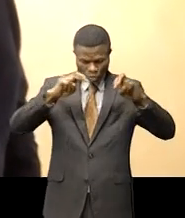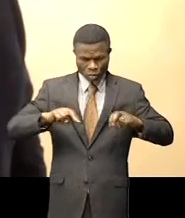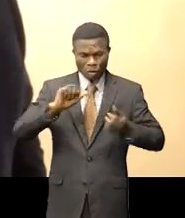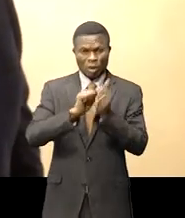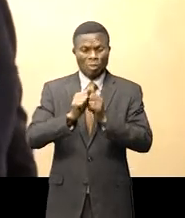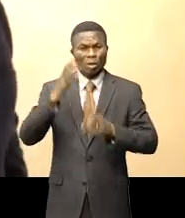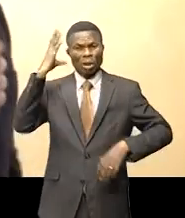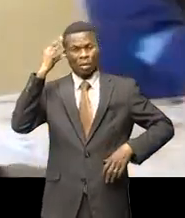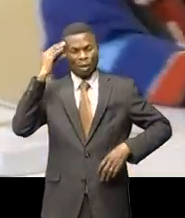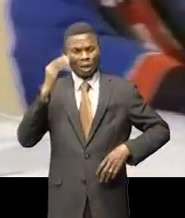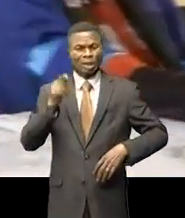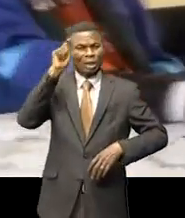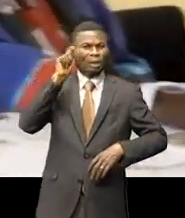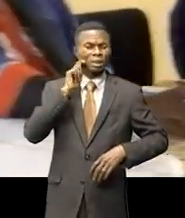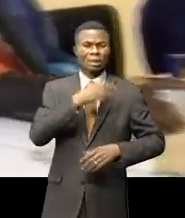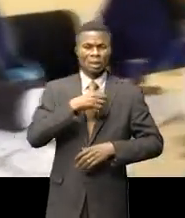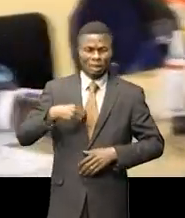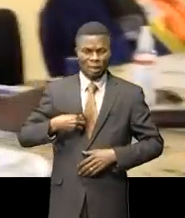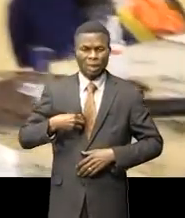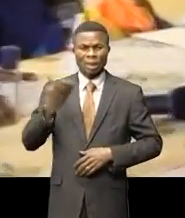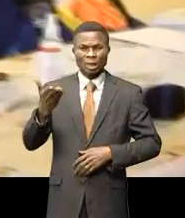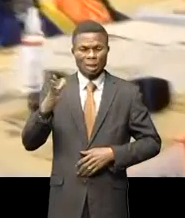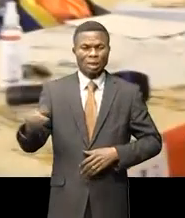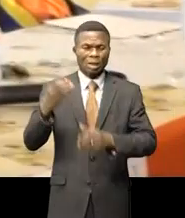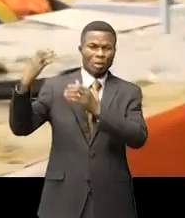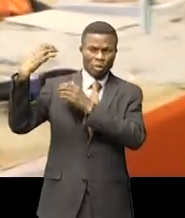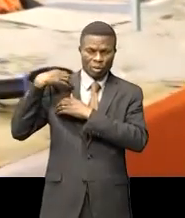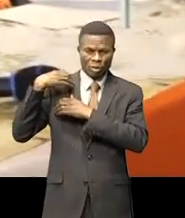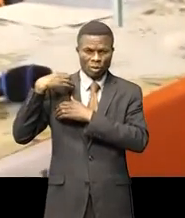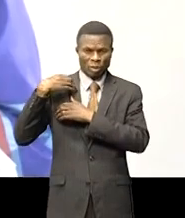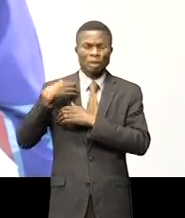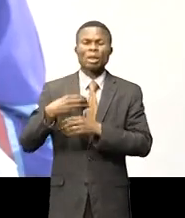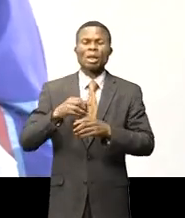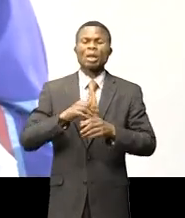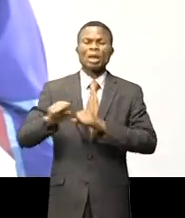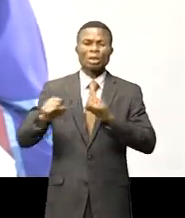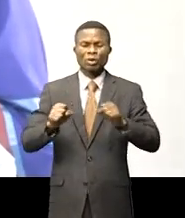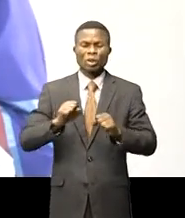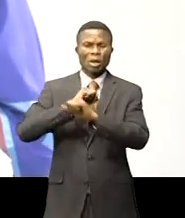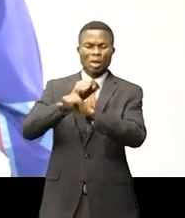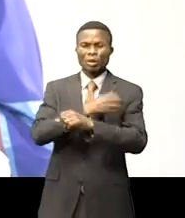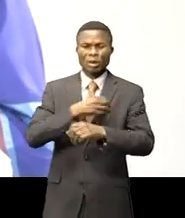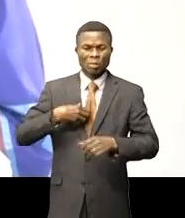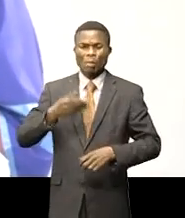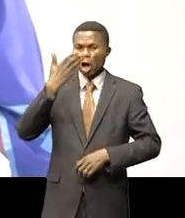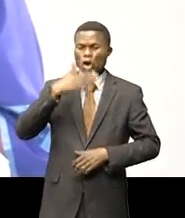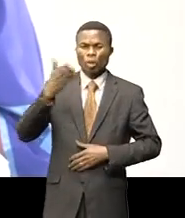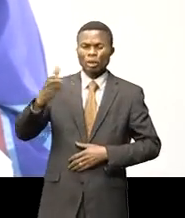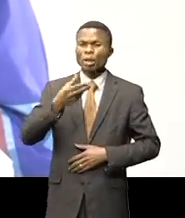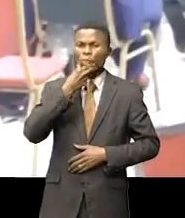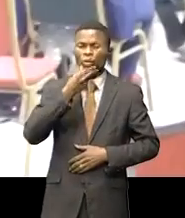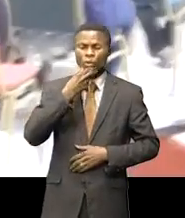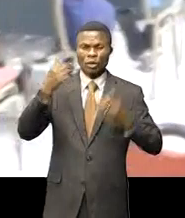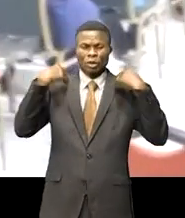cancer de l'utérus, aspect épidémiologique, prise en charge et appréhension des femmes et du personnel soignant de Mbujimayi, le chef